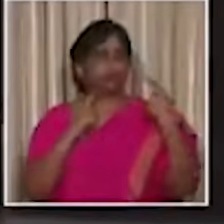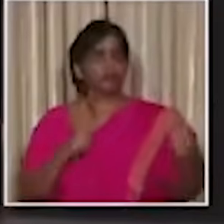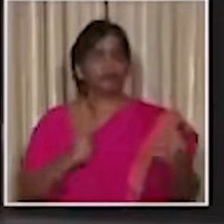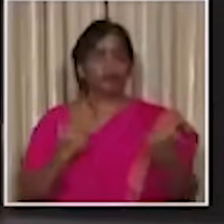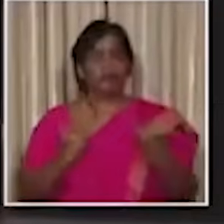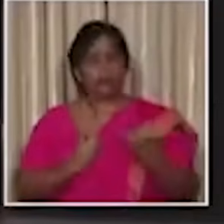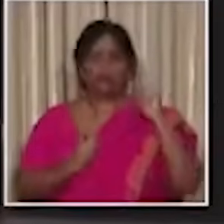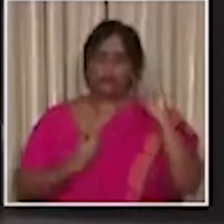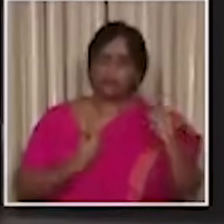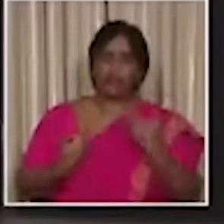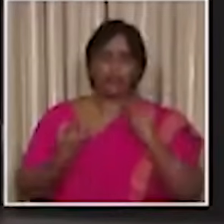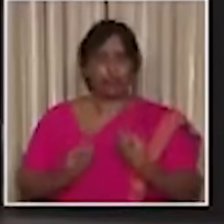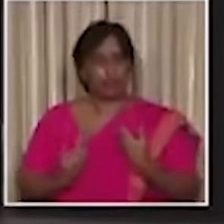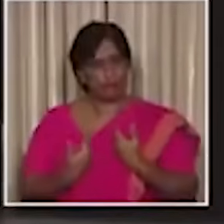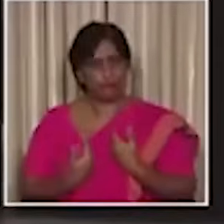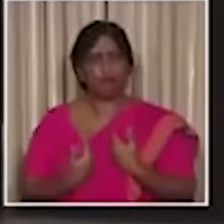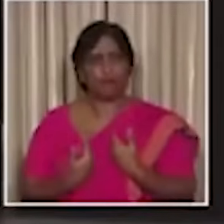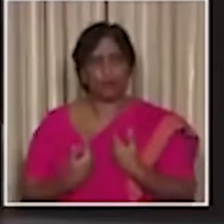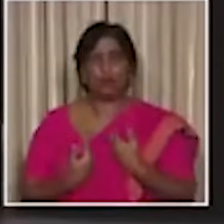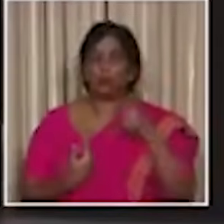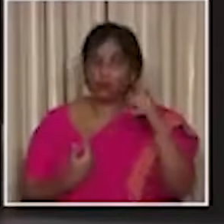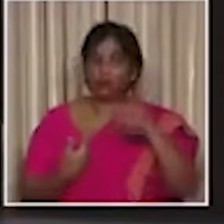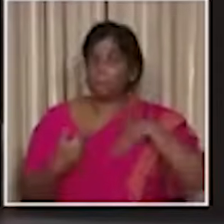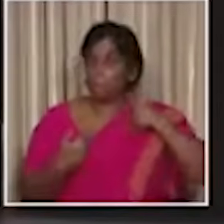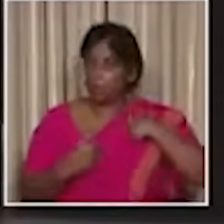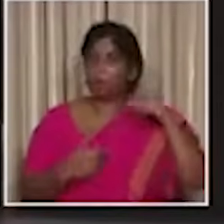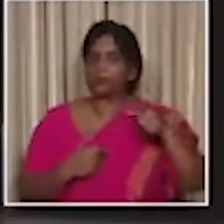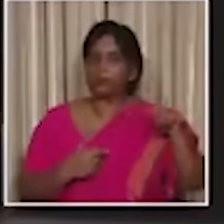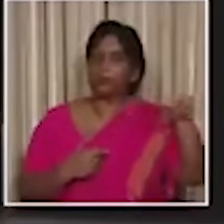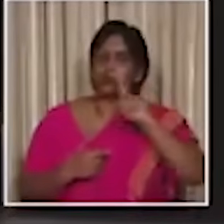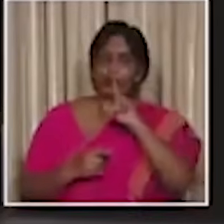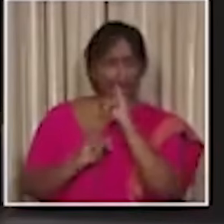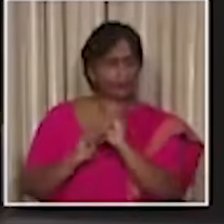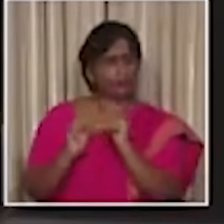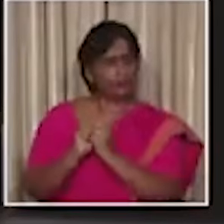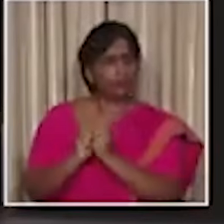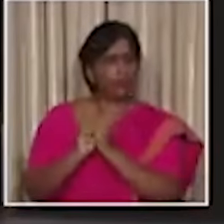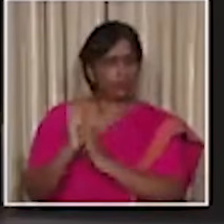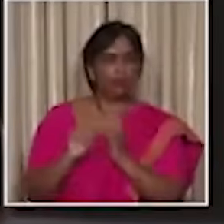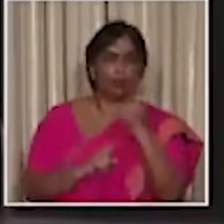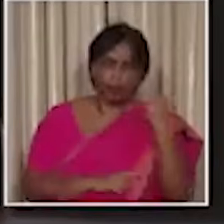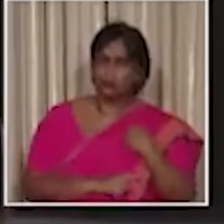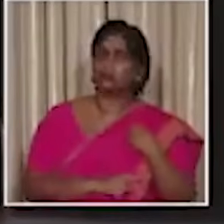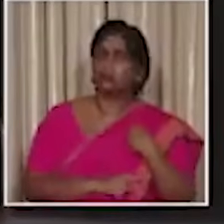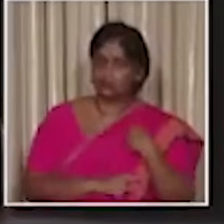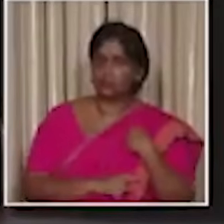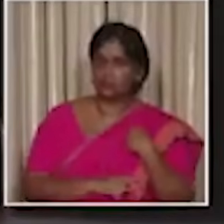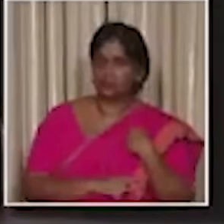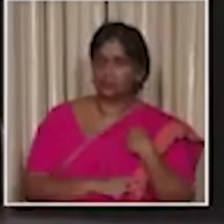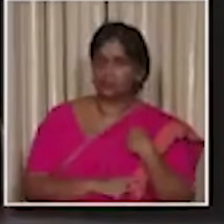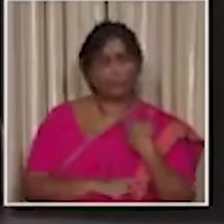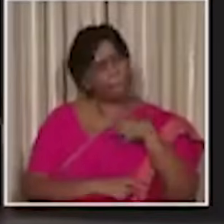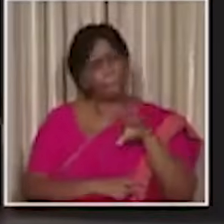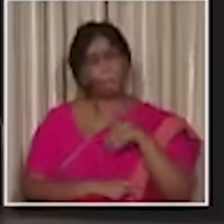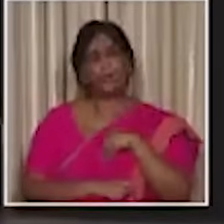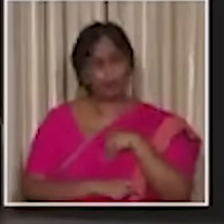ඇති. මගෙත් අඩුපාඩු ඇති. ඔබතුමා ජේෂ්ඨ කෙනෙක් ඇටිට ඔබතුමා කියන්නේ මේම කරන්න එමෙතුමා. මේ විදියට කරන්න කියලා මම